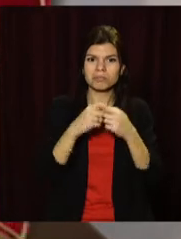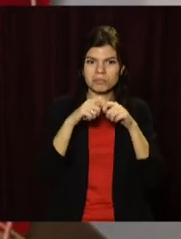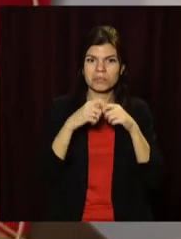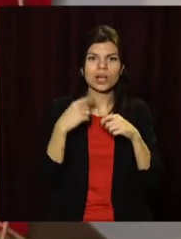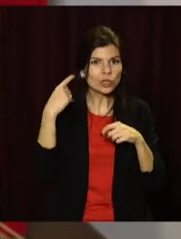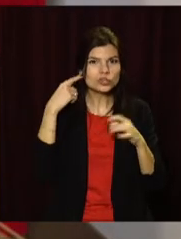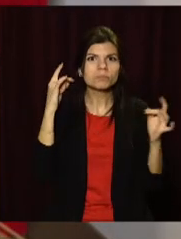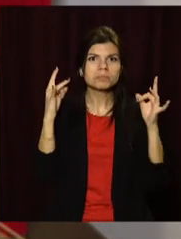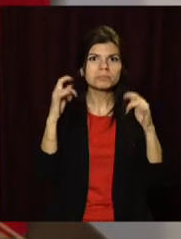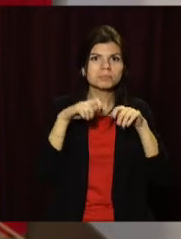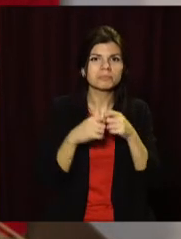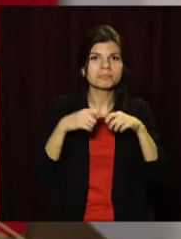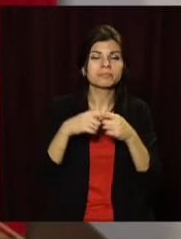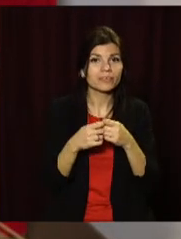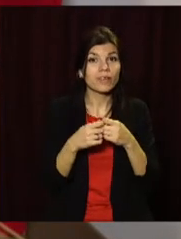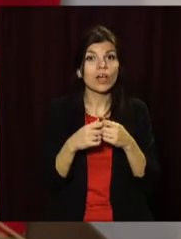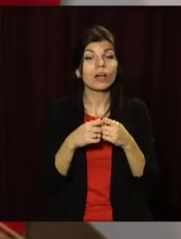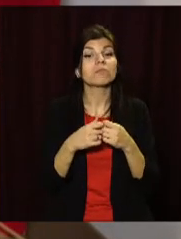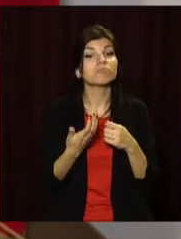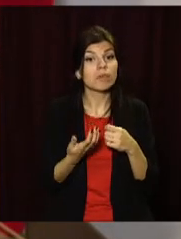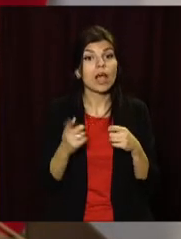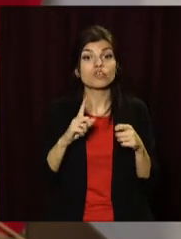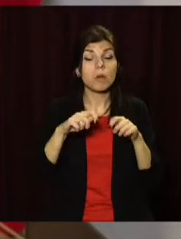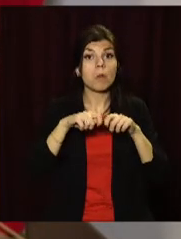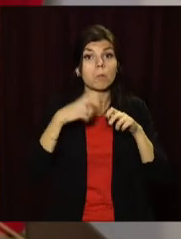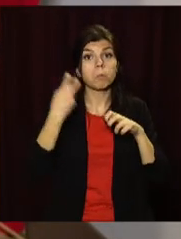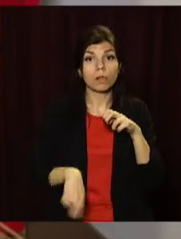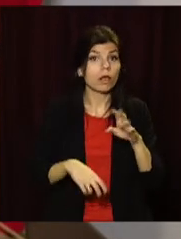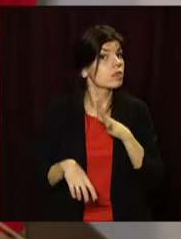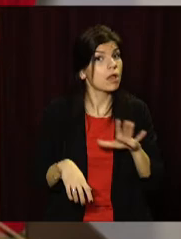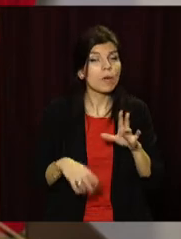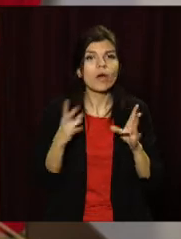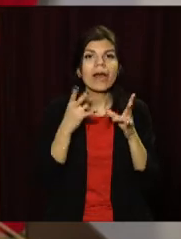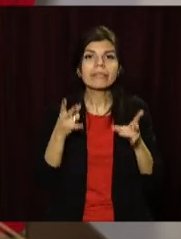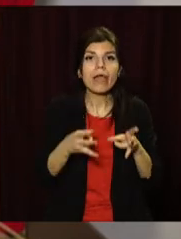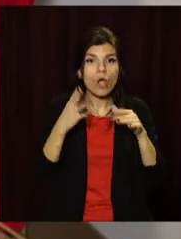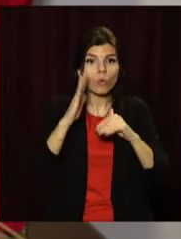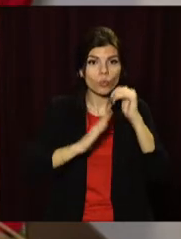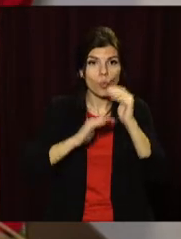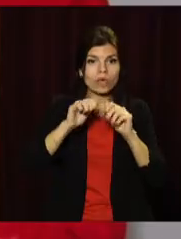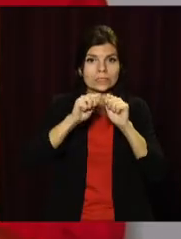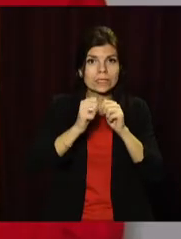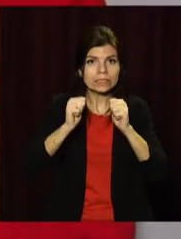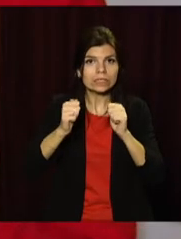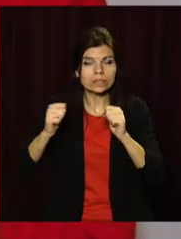очень. Слышите, как она хрустит? Поэтому для того, чтобы она не сломалась, ее нужно очень нежно ручками